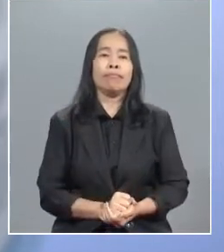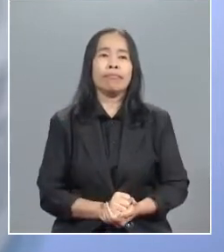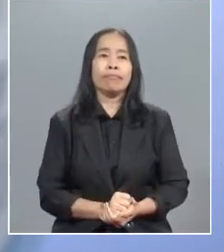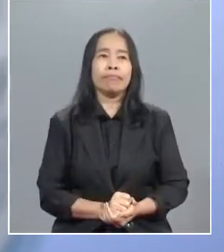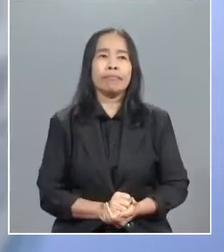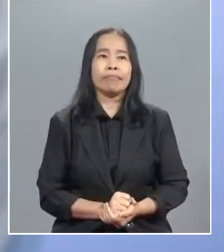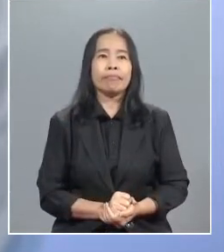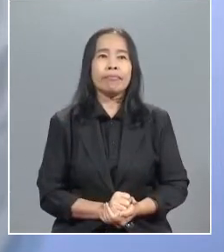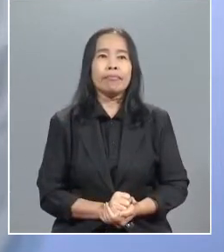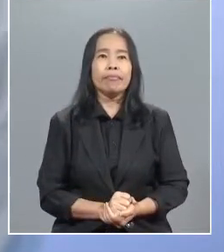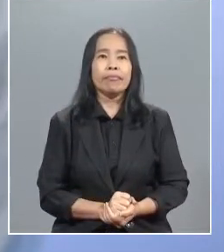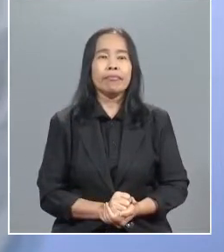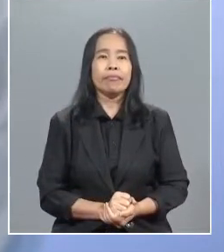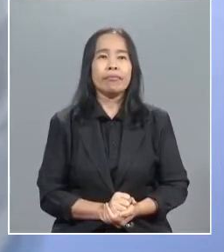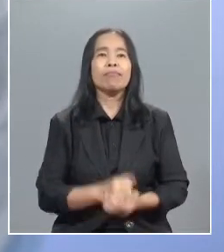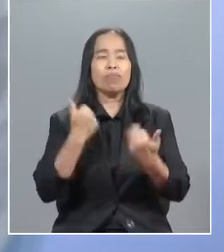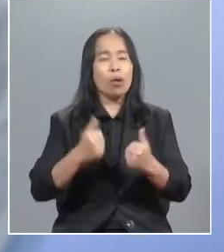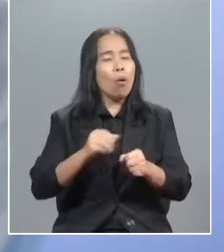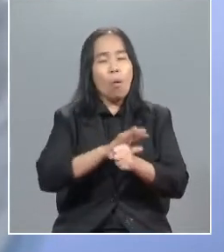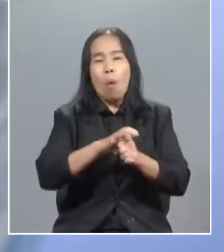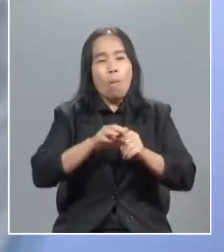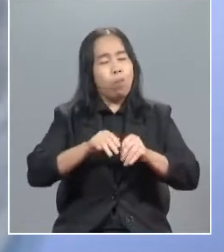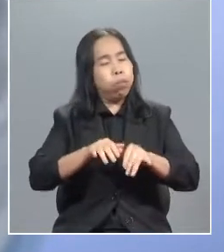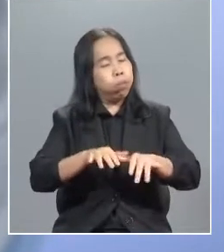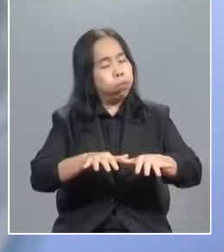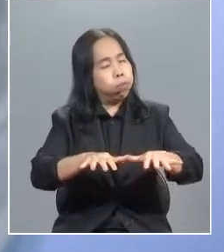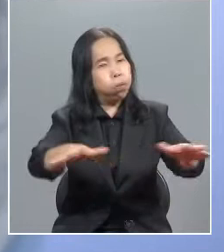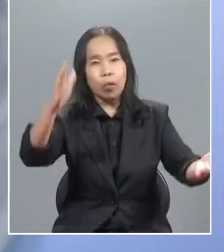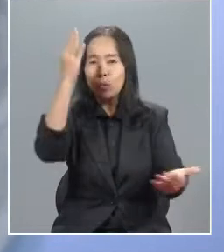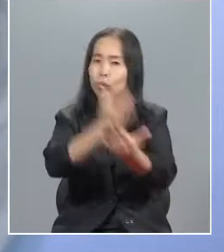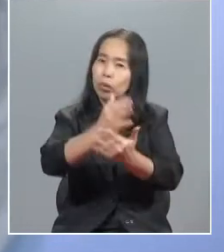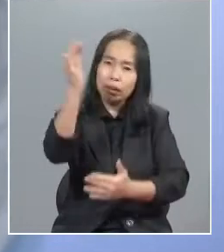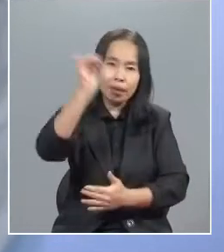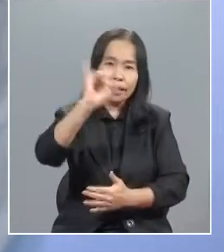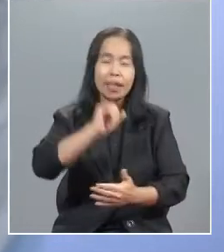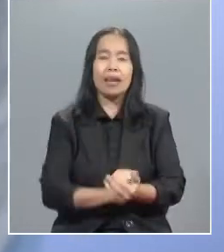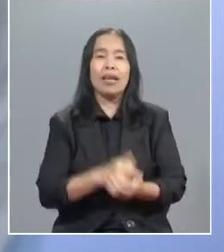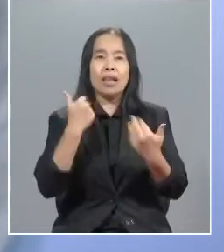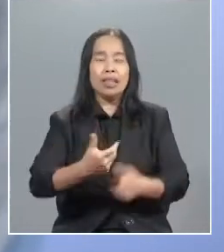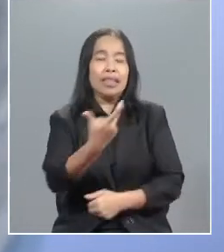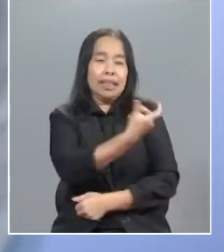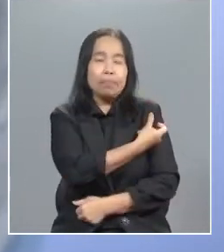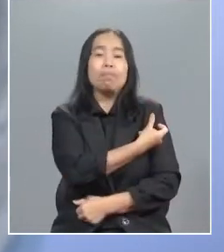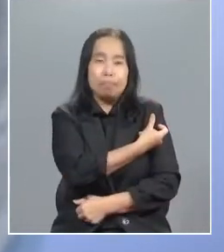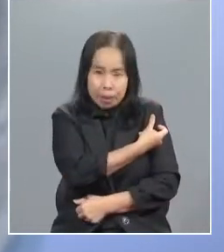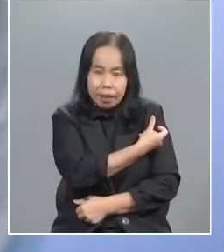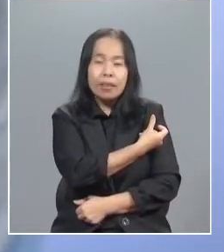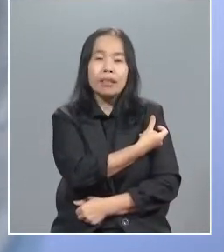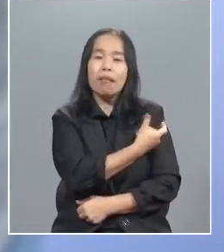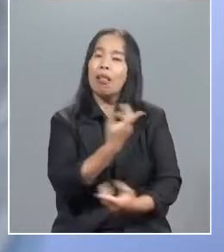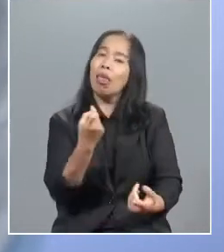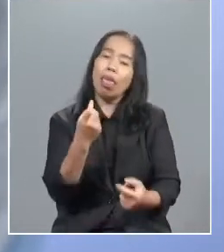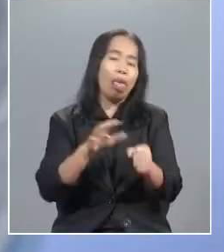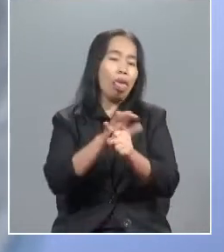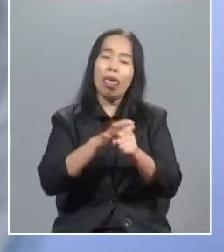กล้ามให้หยุดใครค่ะแล้วก็ตอนนี้มีงานฉีดวัคซีนอะไรแล้วแต่ก็ยังไม่หยุด